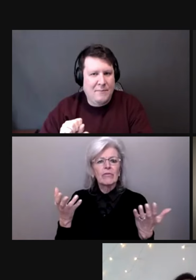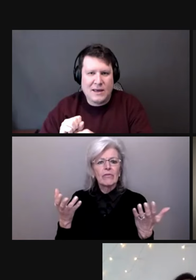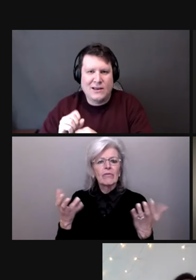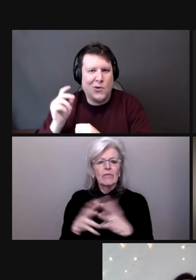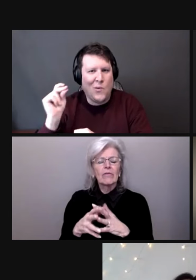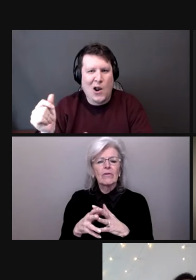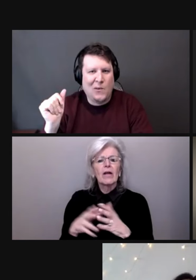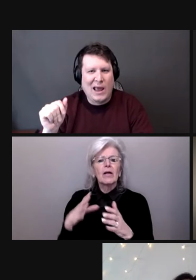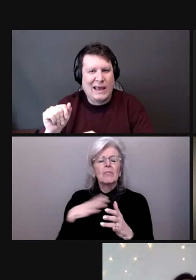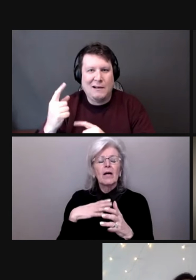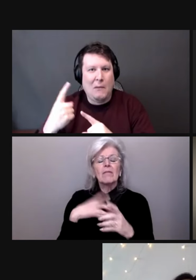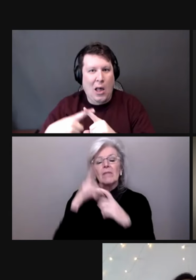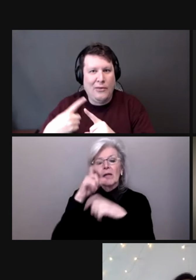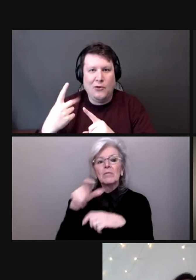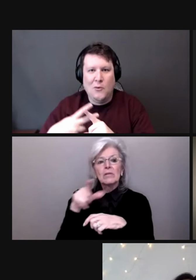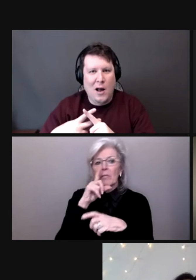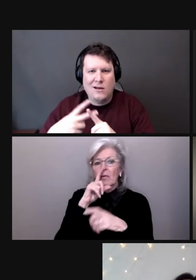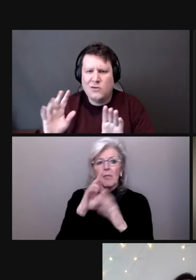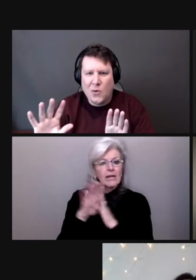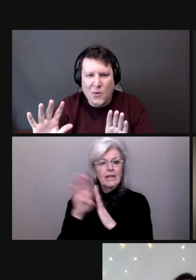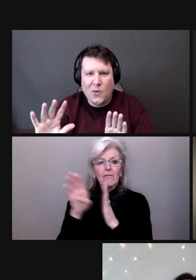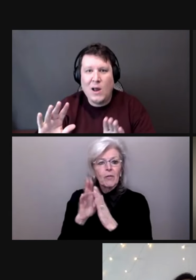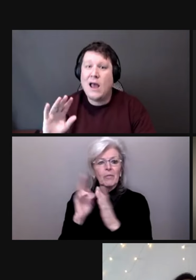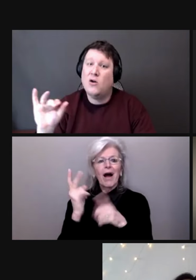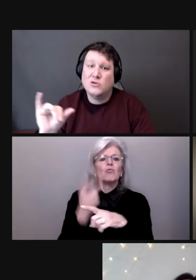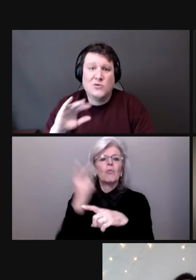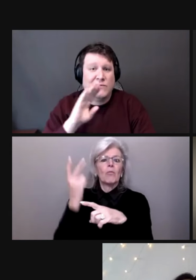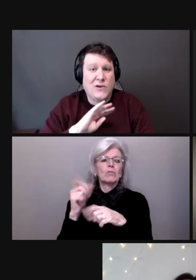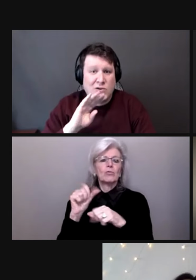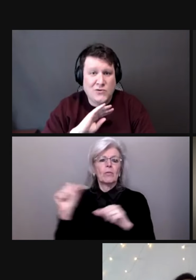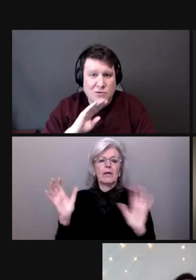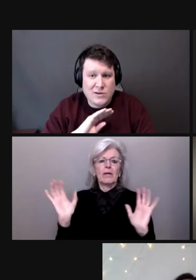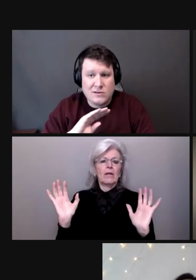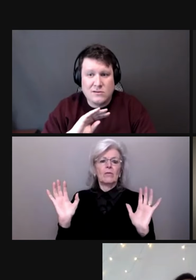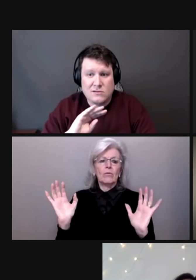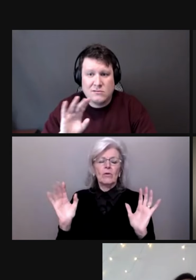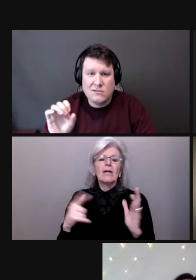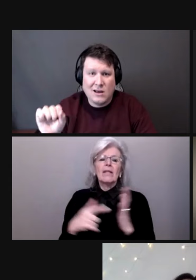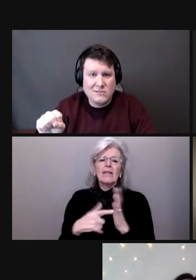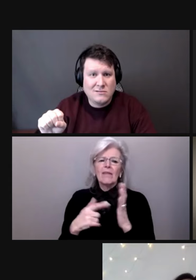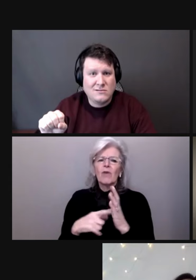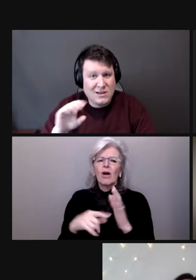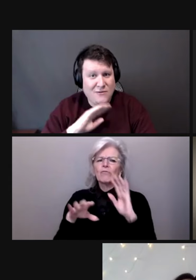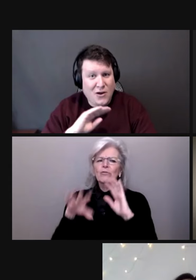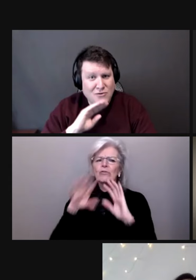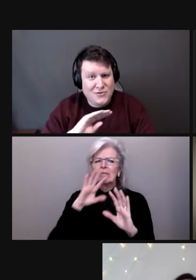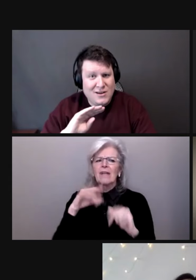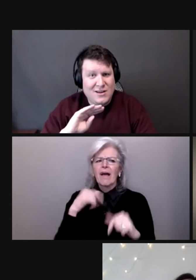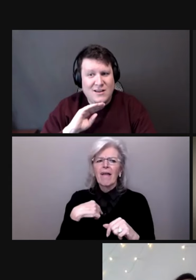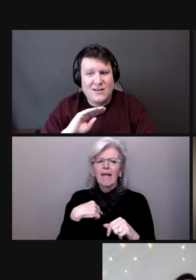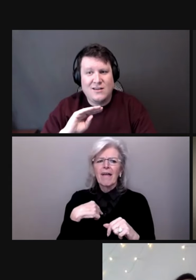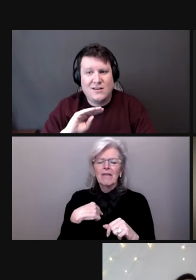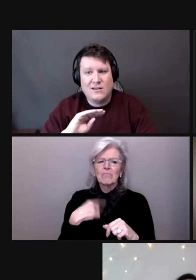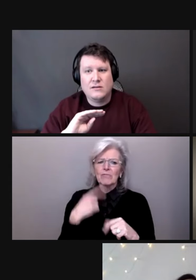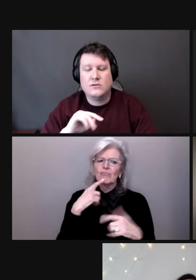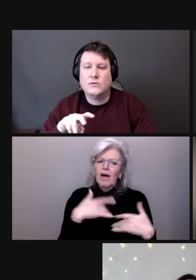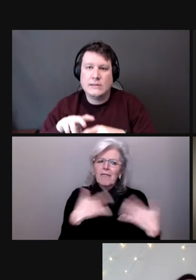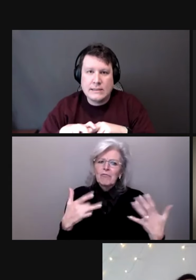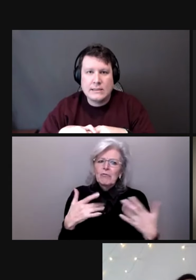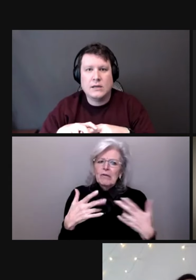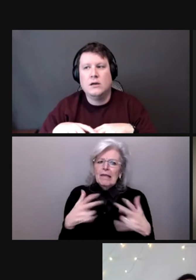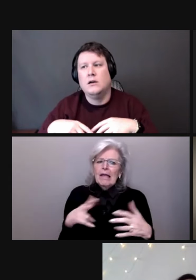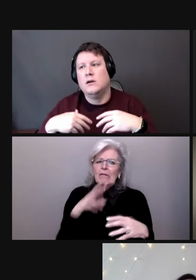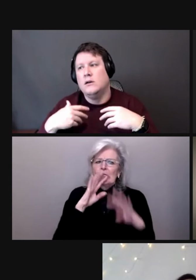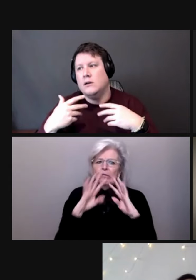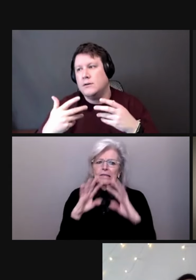Mais cette habitude-là, on ne pas la développer en deux mois de temps. et parfois,'est frustrant. Et l'avoue, c'est très frustrant